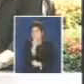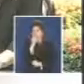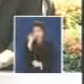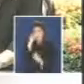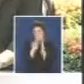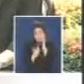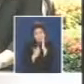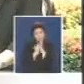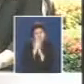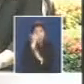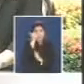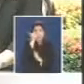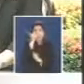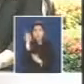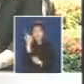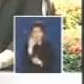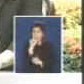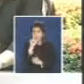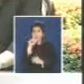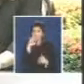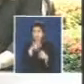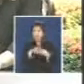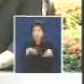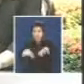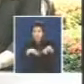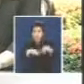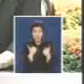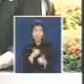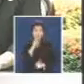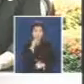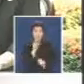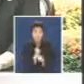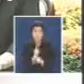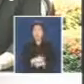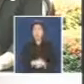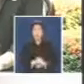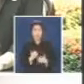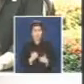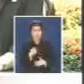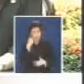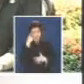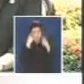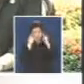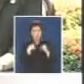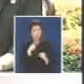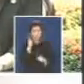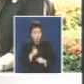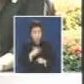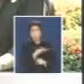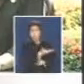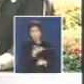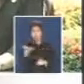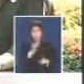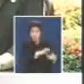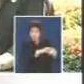น้าประเทศไทยเนี่ยเดินต่อไปได้ด้วยการบริหารจัดการอย่างนี ้ต้องขึ้นอยู่กับการทำงานแล้วก็ความร่วมมือของทุกส่วนนะคะอย่าง